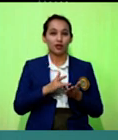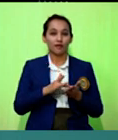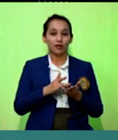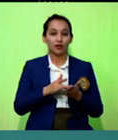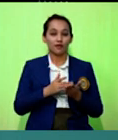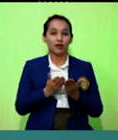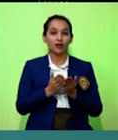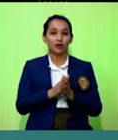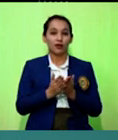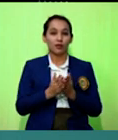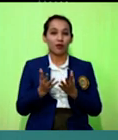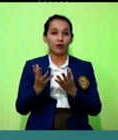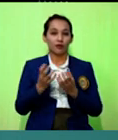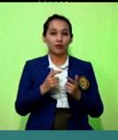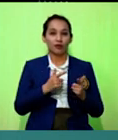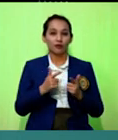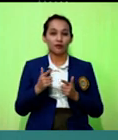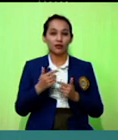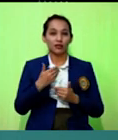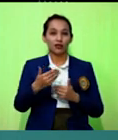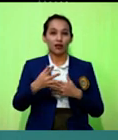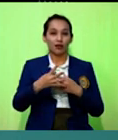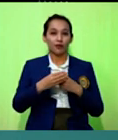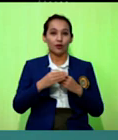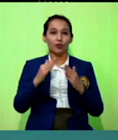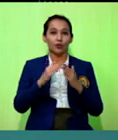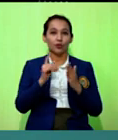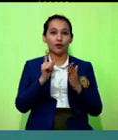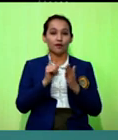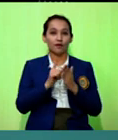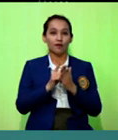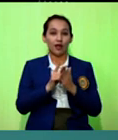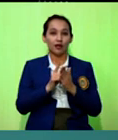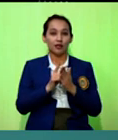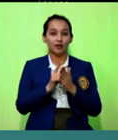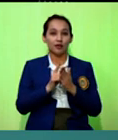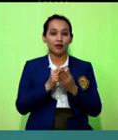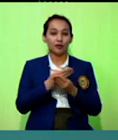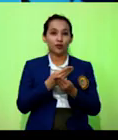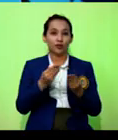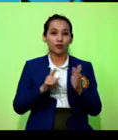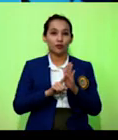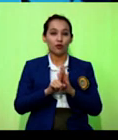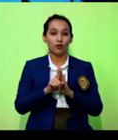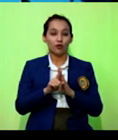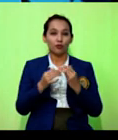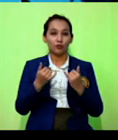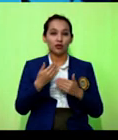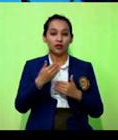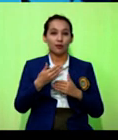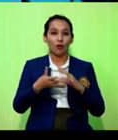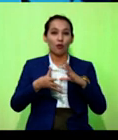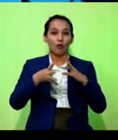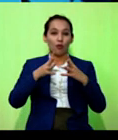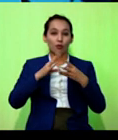daftarlaringizni va darsliklaringizni olib oling. Biz sizlar bilan uyga vazifani bilib olishimiz kerak. Bugun biz umumiy